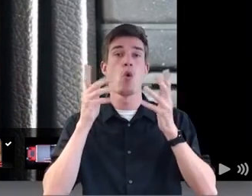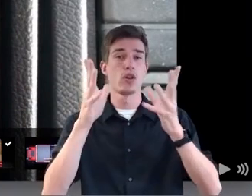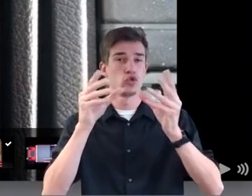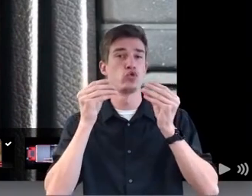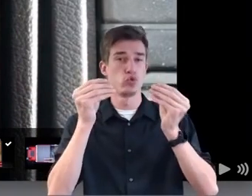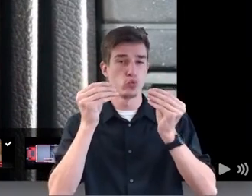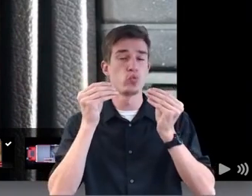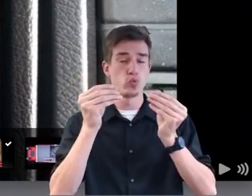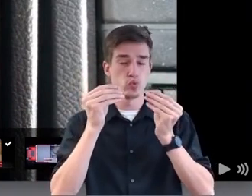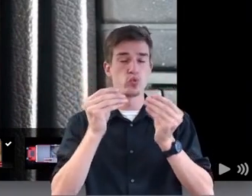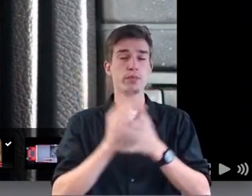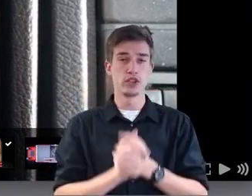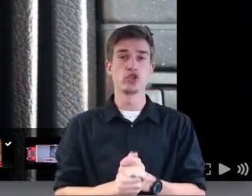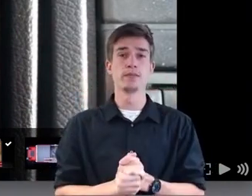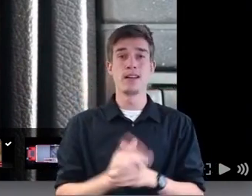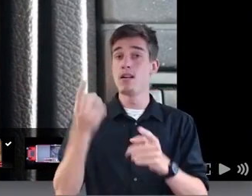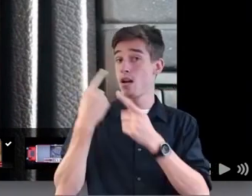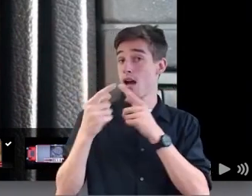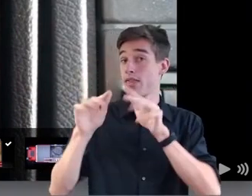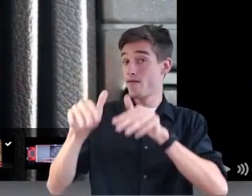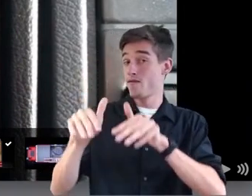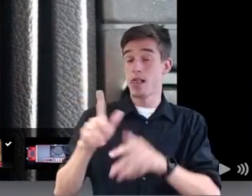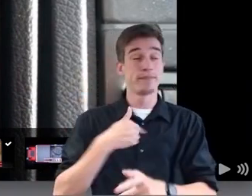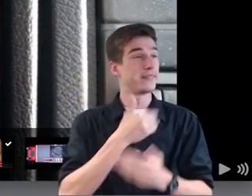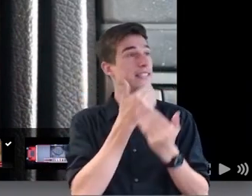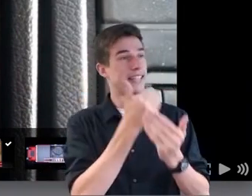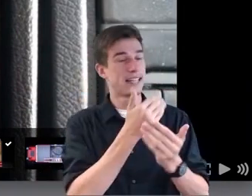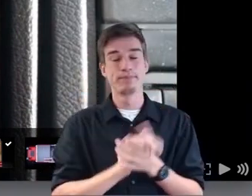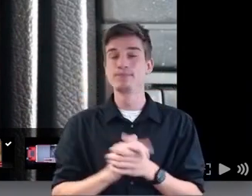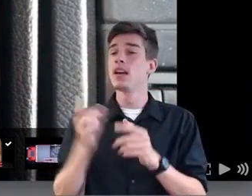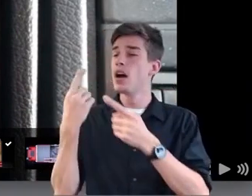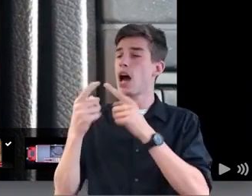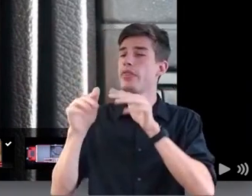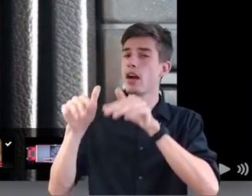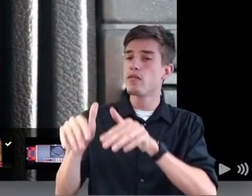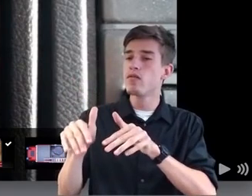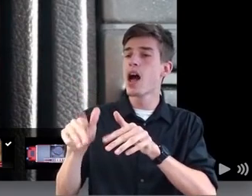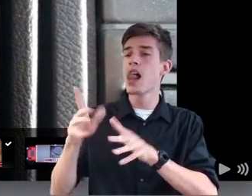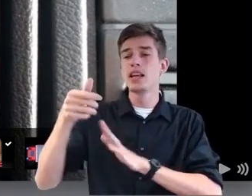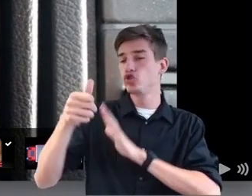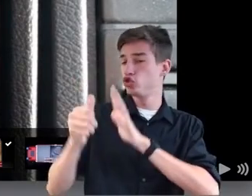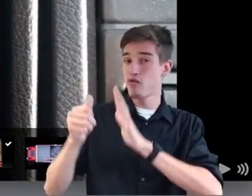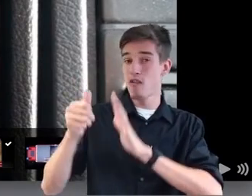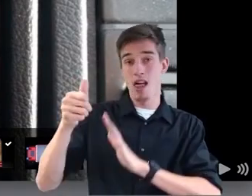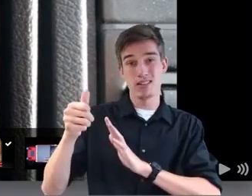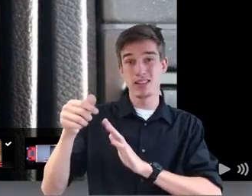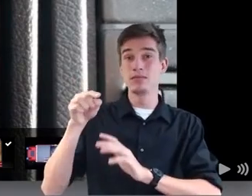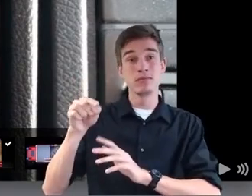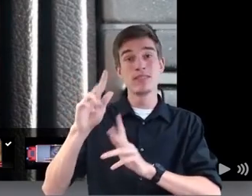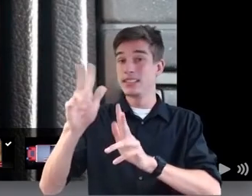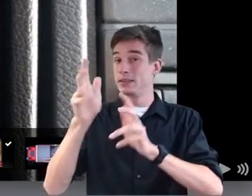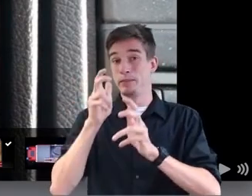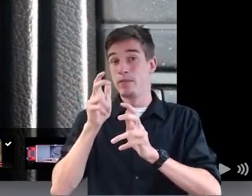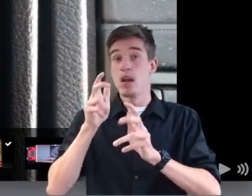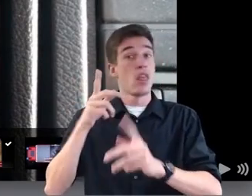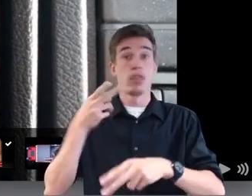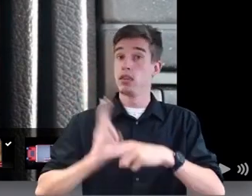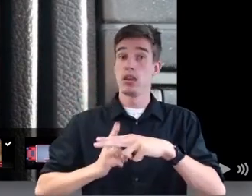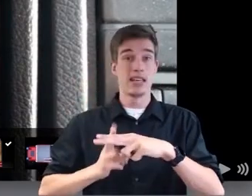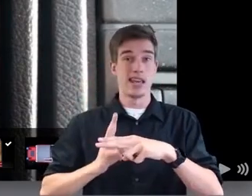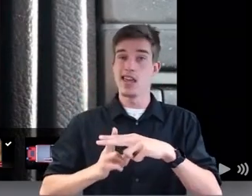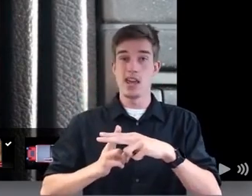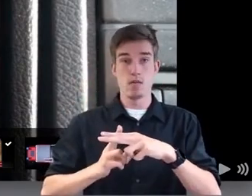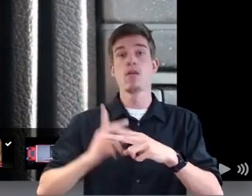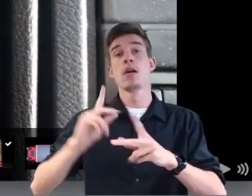würde. In anderen Fällen, wo, sagen wir mal, der Schalter nicht unmittelbar auch eine akustische Wirkung hat, würden